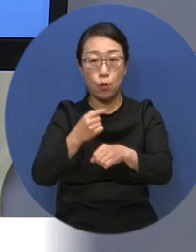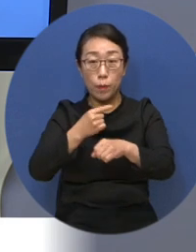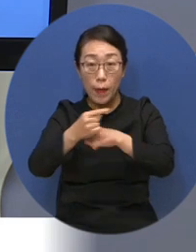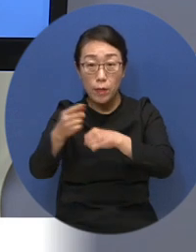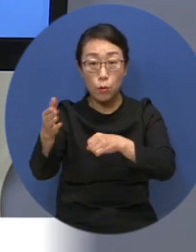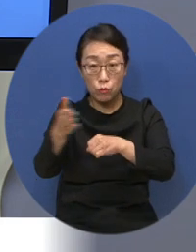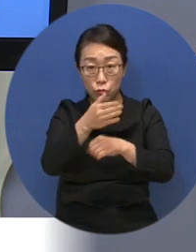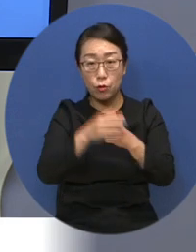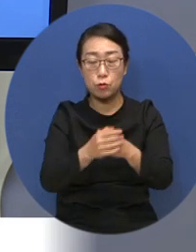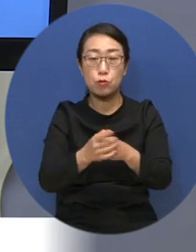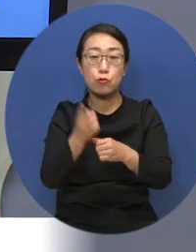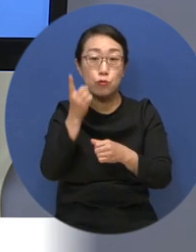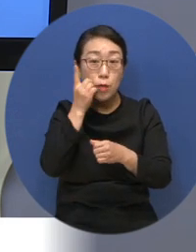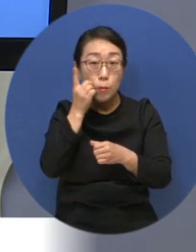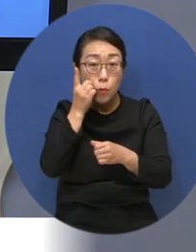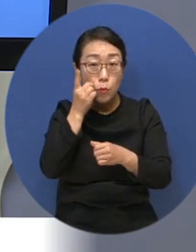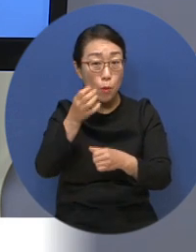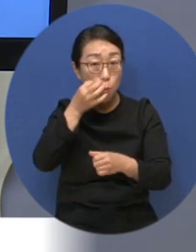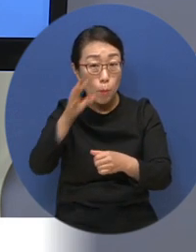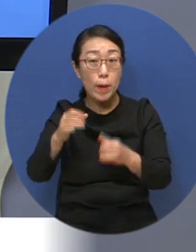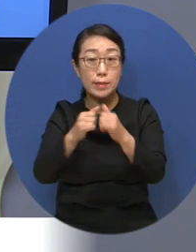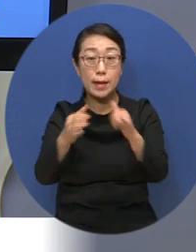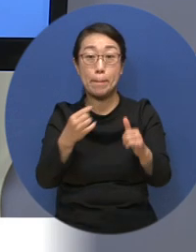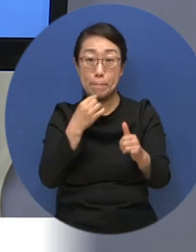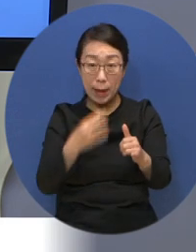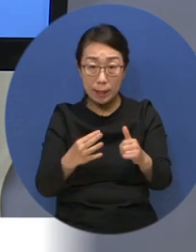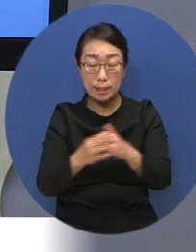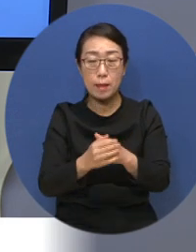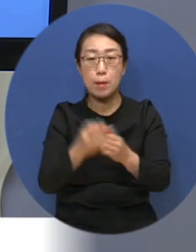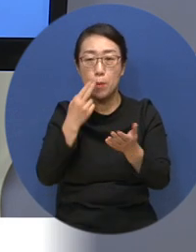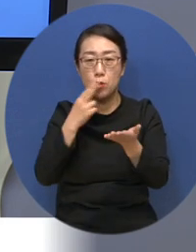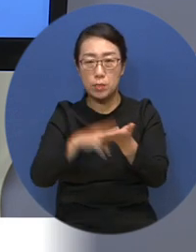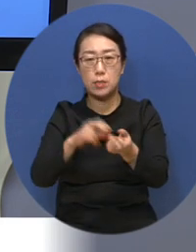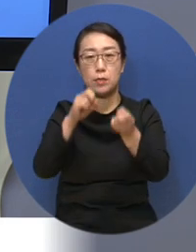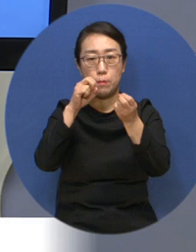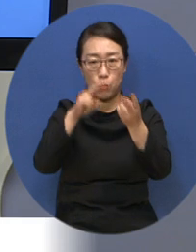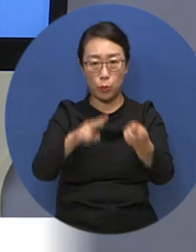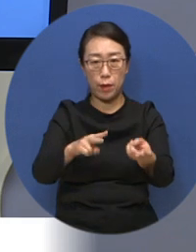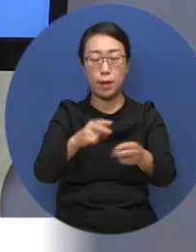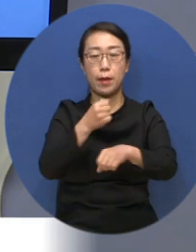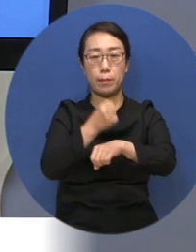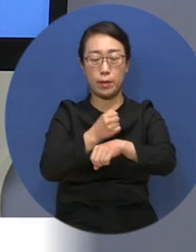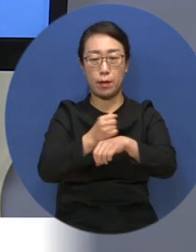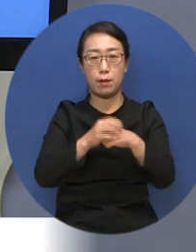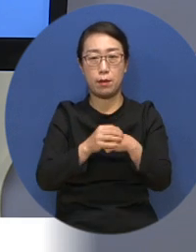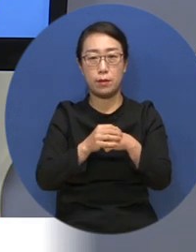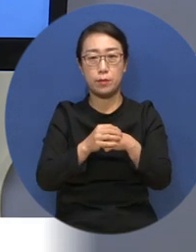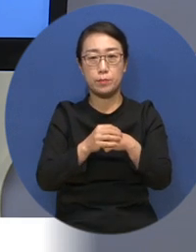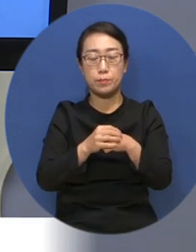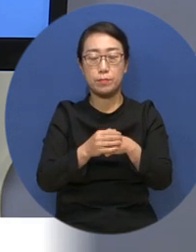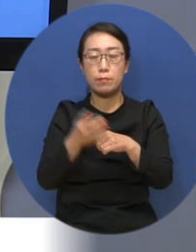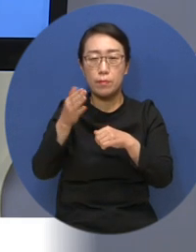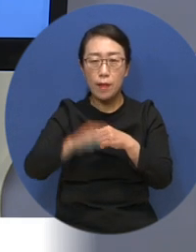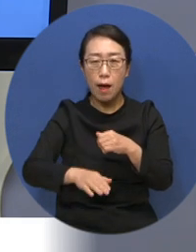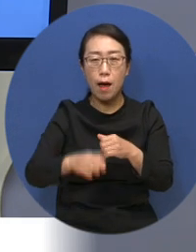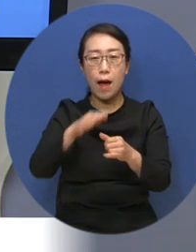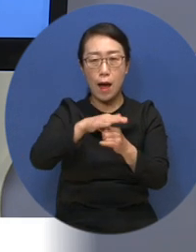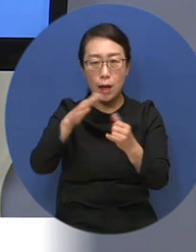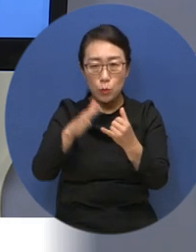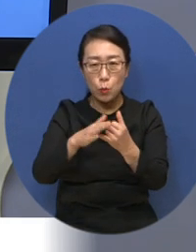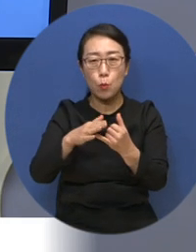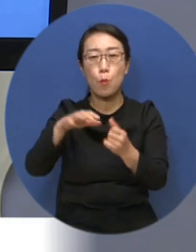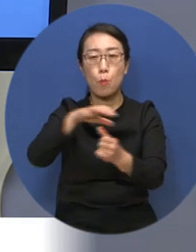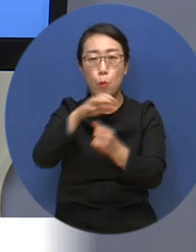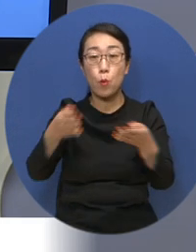모바일 고지서 비열 남자의 한해 우편 고지서를 발송할 예정입니다 단 아동 청소년